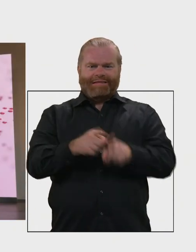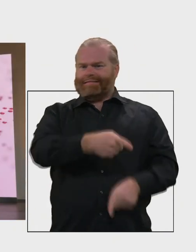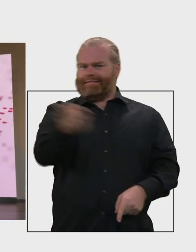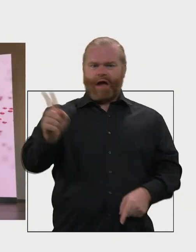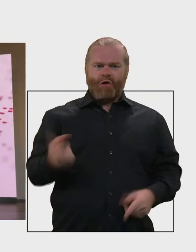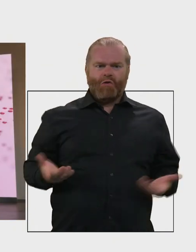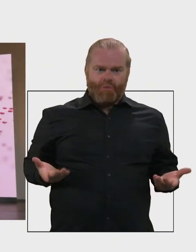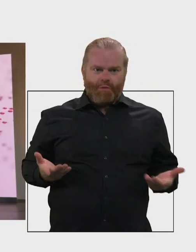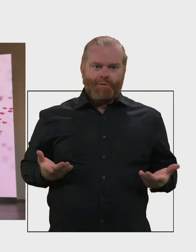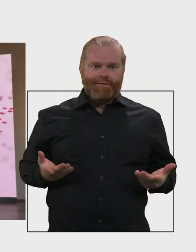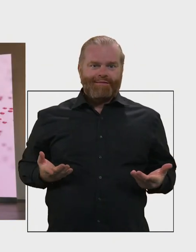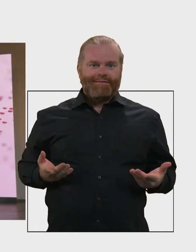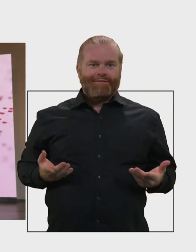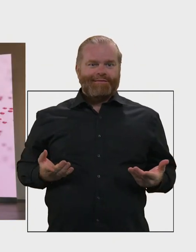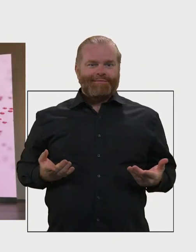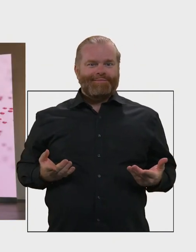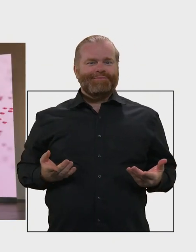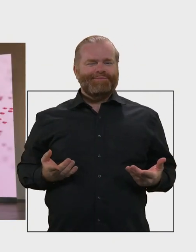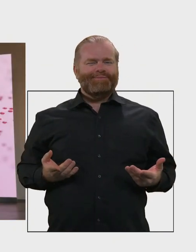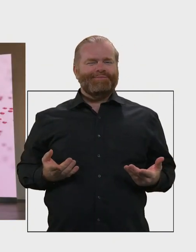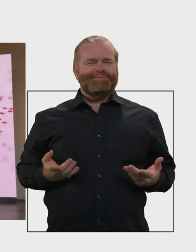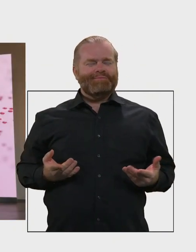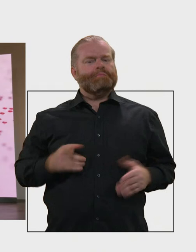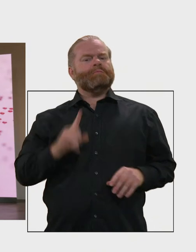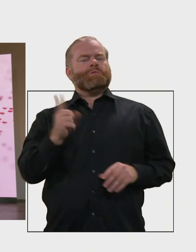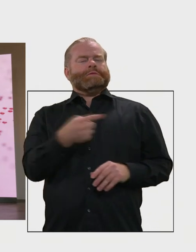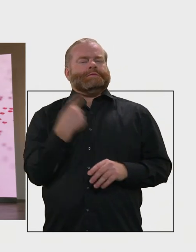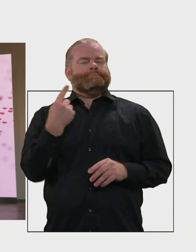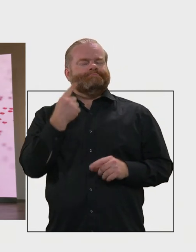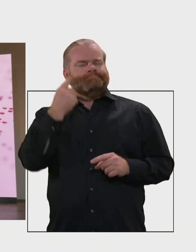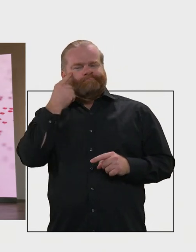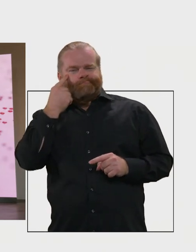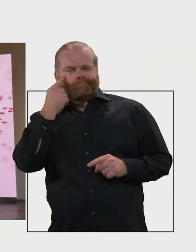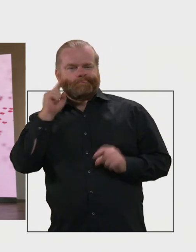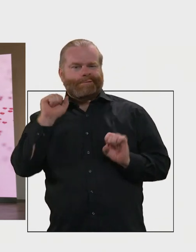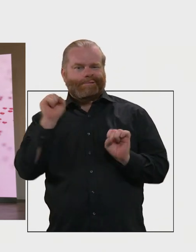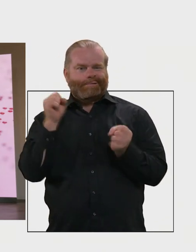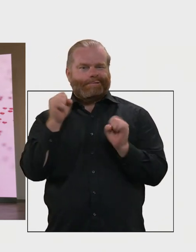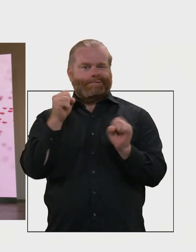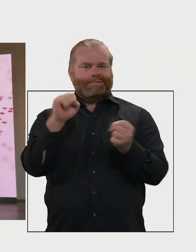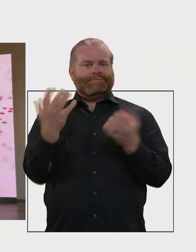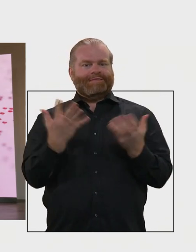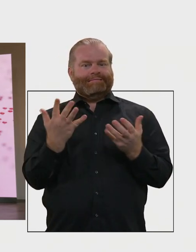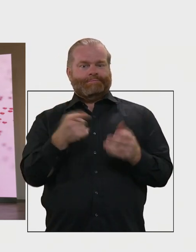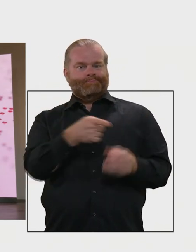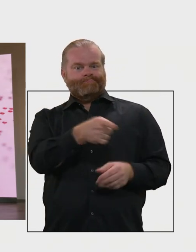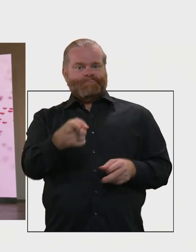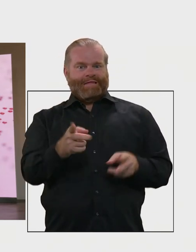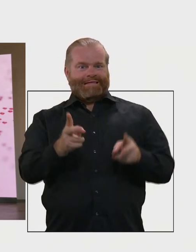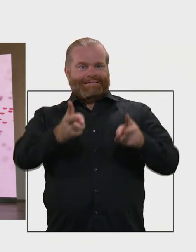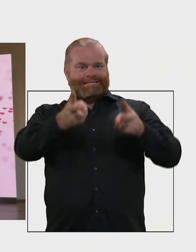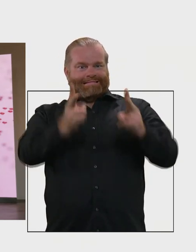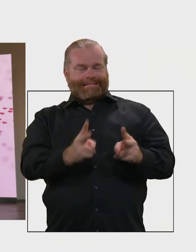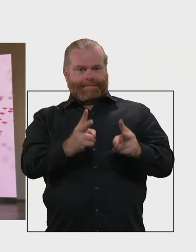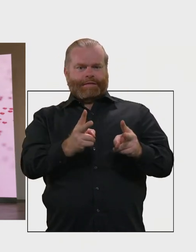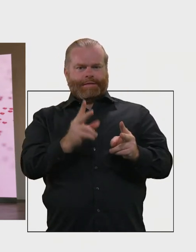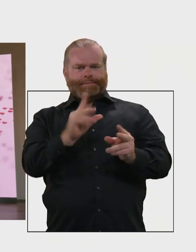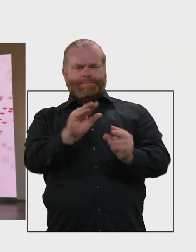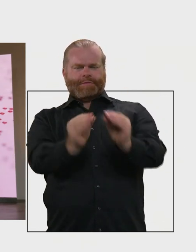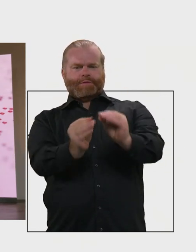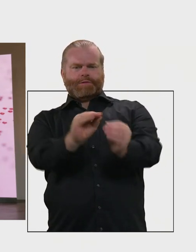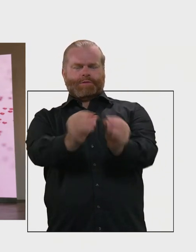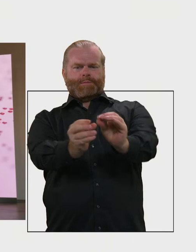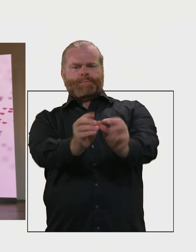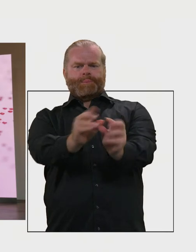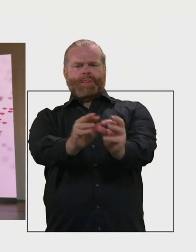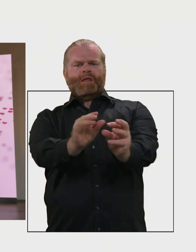Humboldt-Forum leben können. Das ist, glaube ich, die Aufgabe. Und das ist ein Prozess. Und ich bin sehr gespannt, wie das vorangeht und welche Fortschritte sie machen werden. Auch